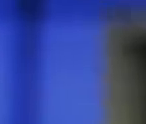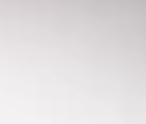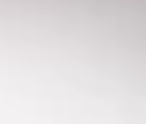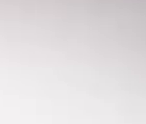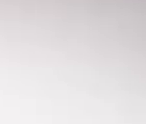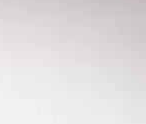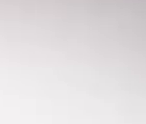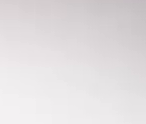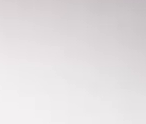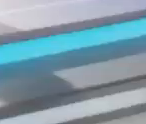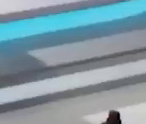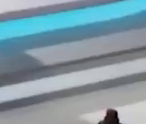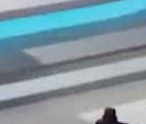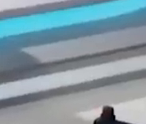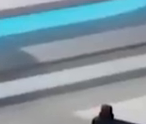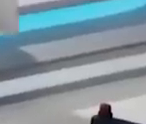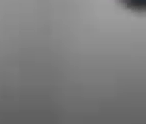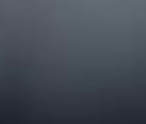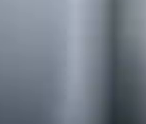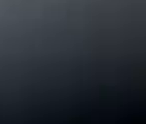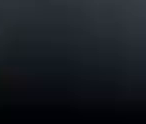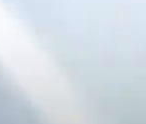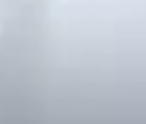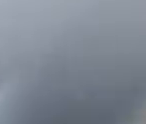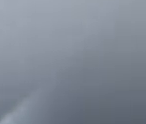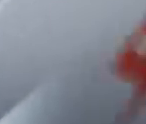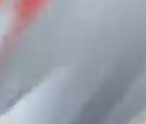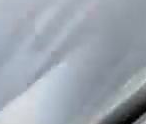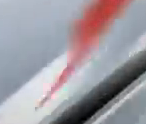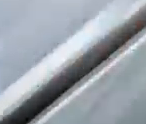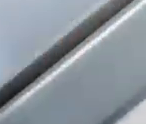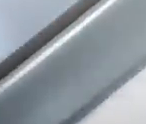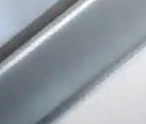Live mula sa GMA Network Center, ito ang 24 Horas.